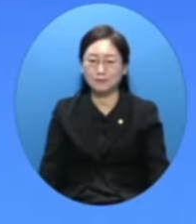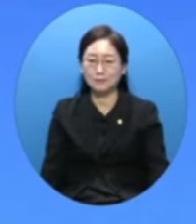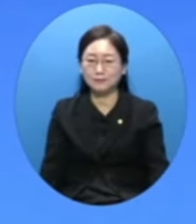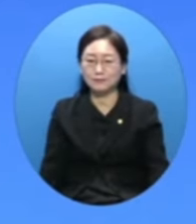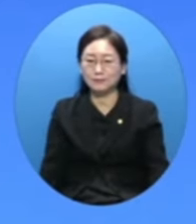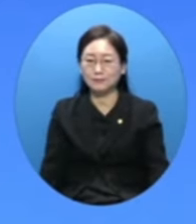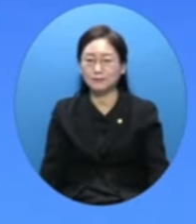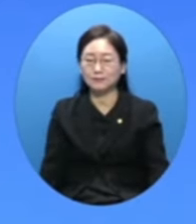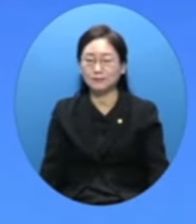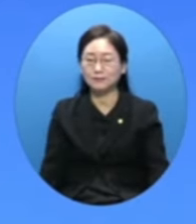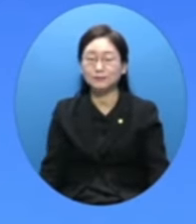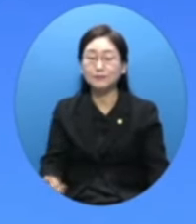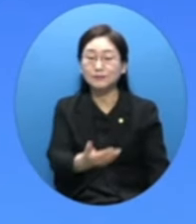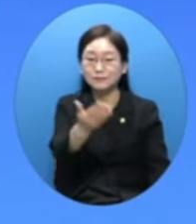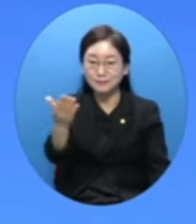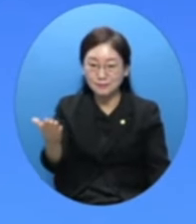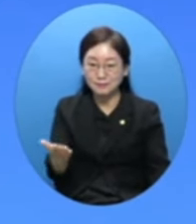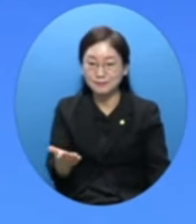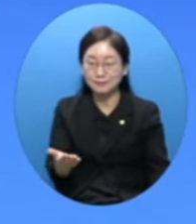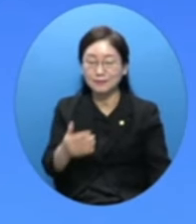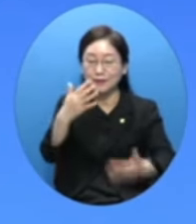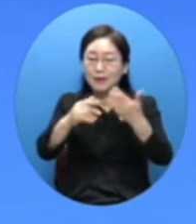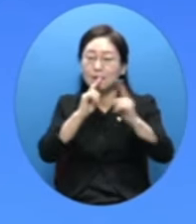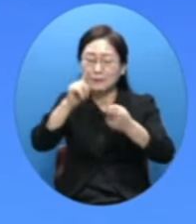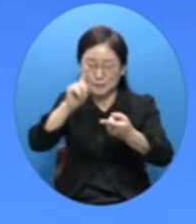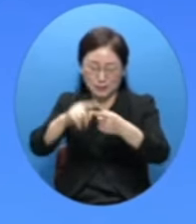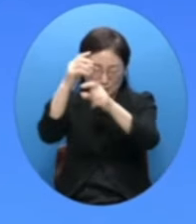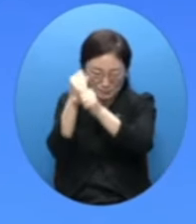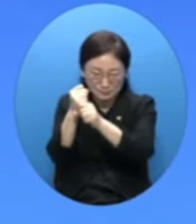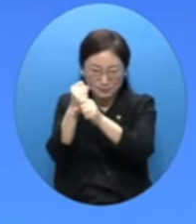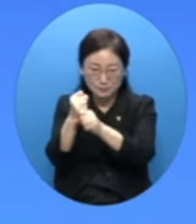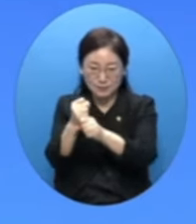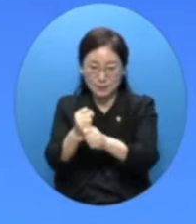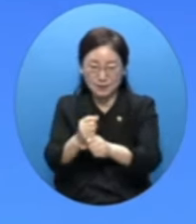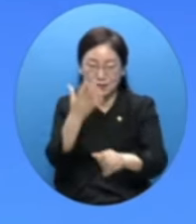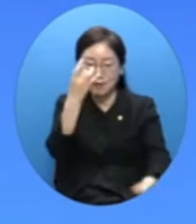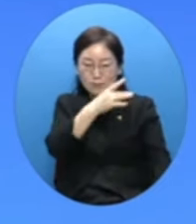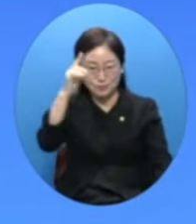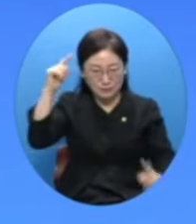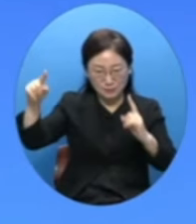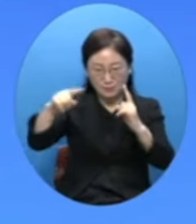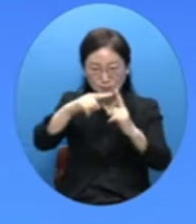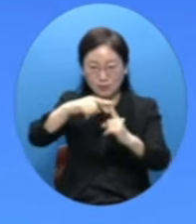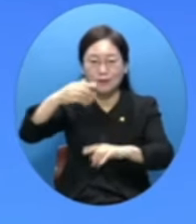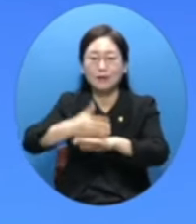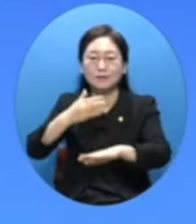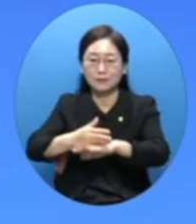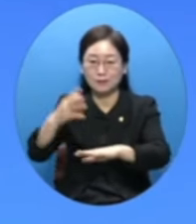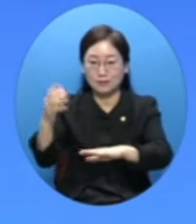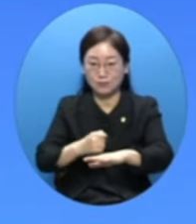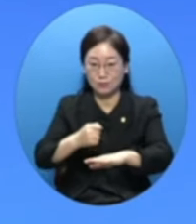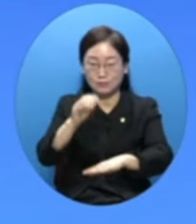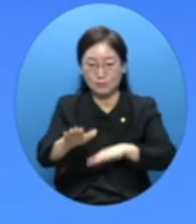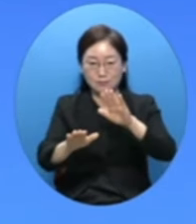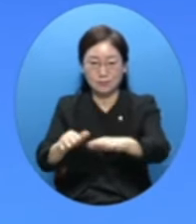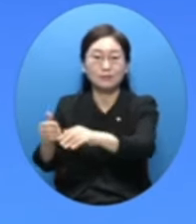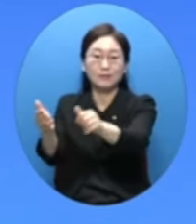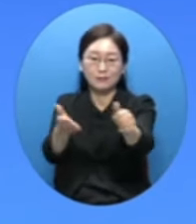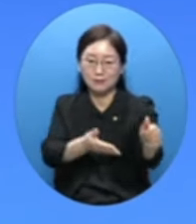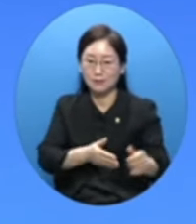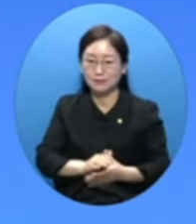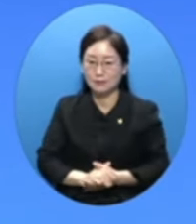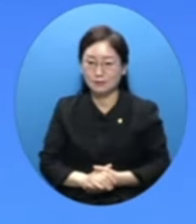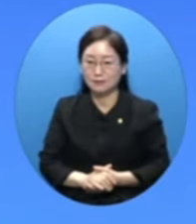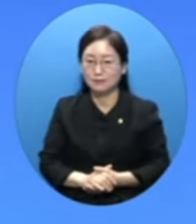아멘 여러분이 말씀 붙잡고 절대 긍정 절대 감사로 나가는 여러분 모두 되기를 바랍니다